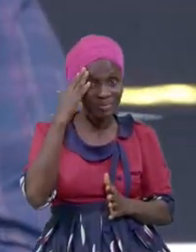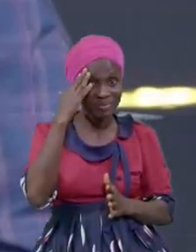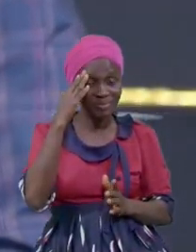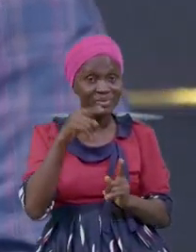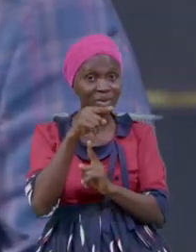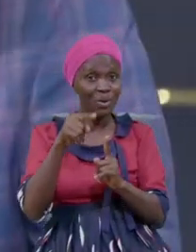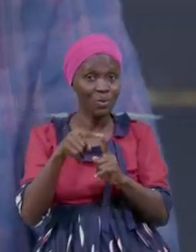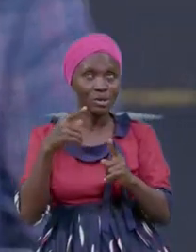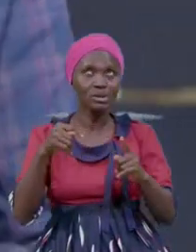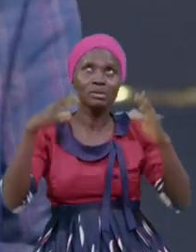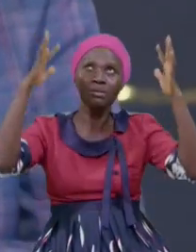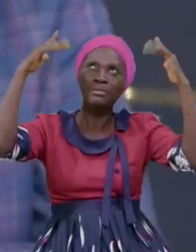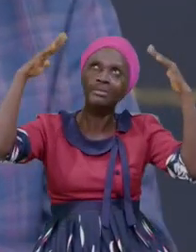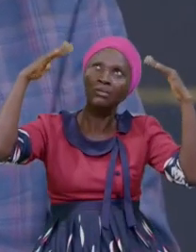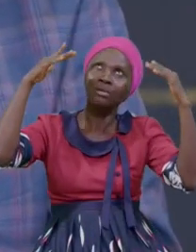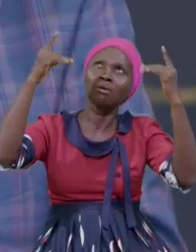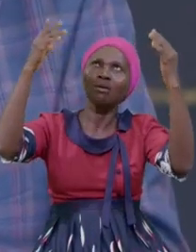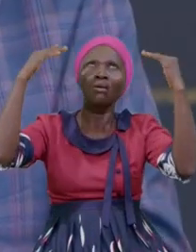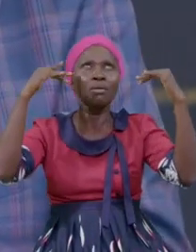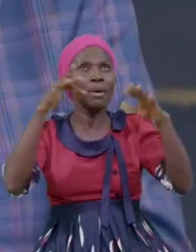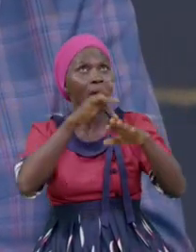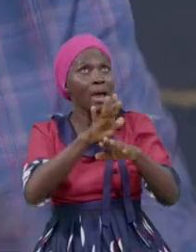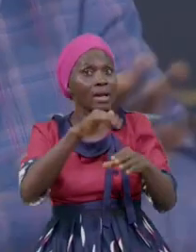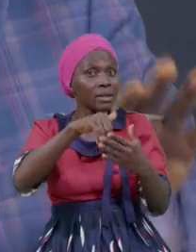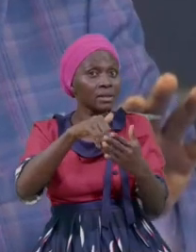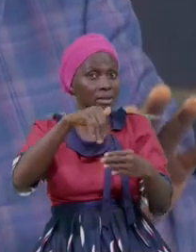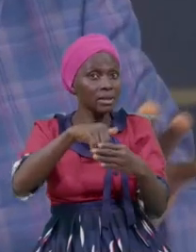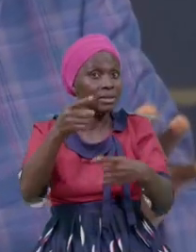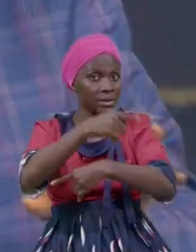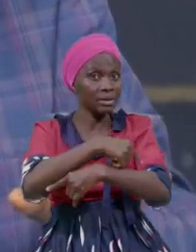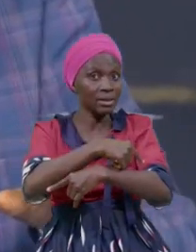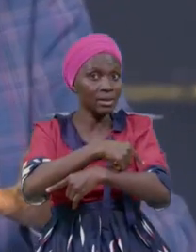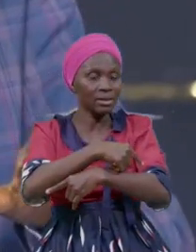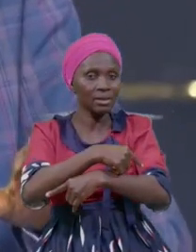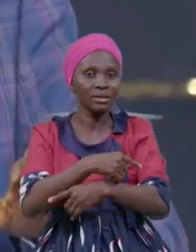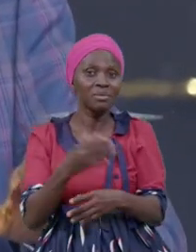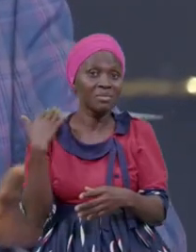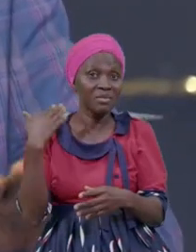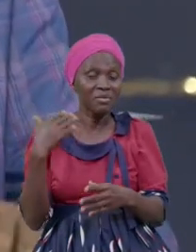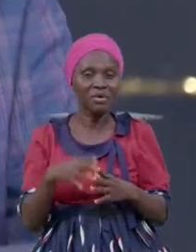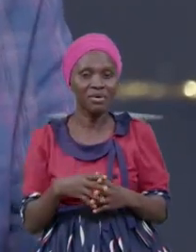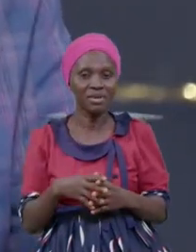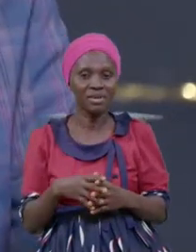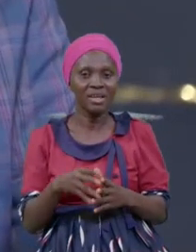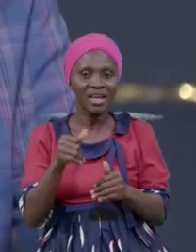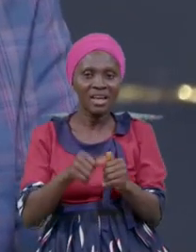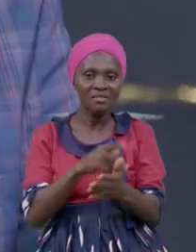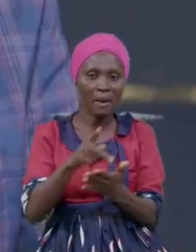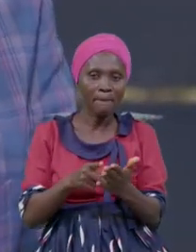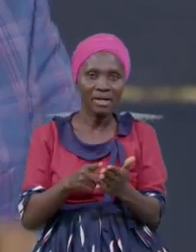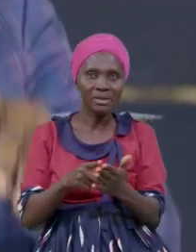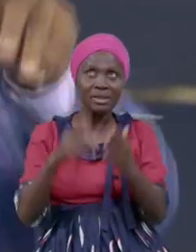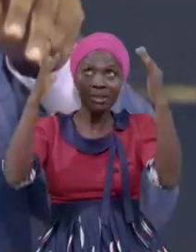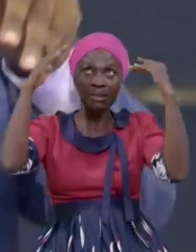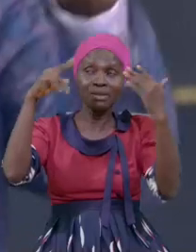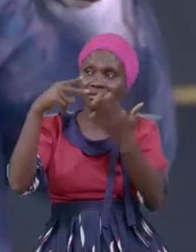Quand la pluie tombait, plus tôt dans la journée, partout. J'ai tombé là,